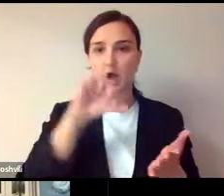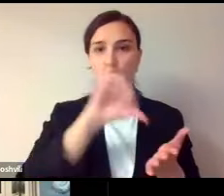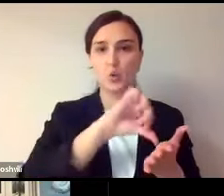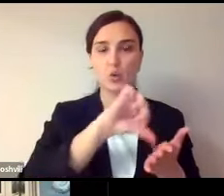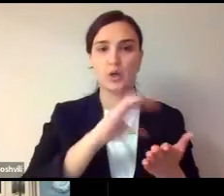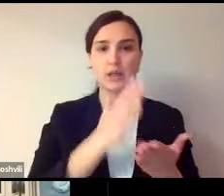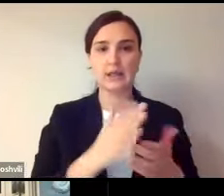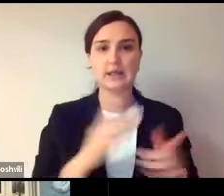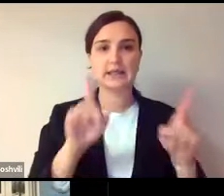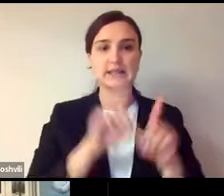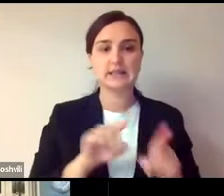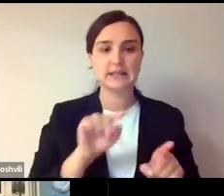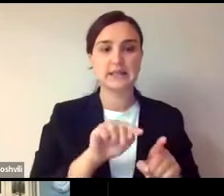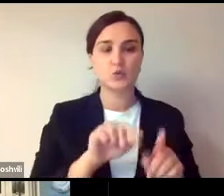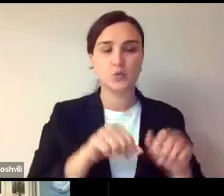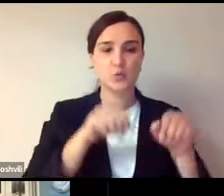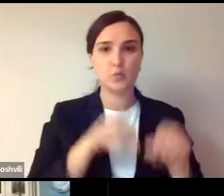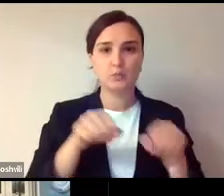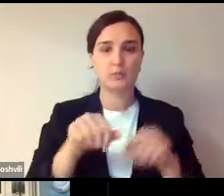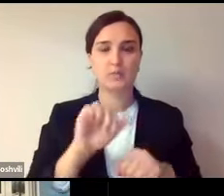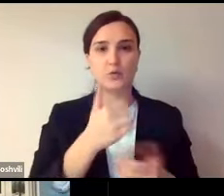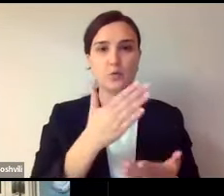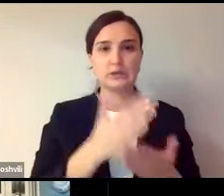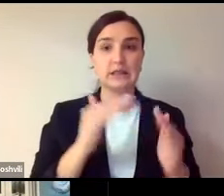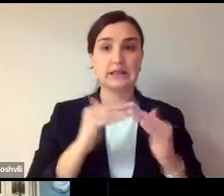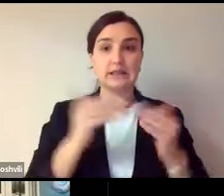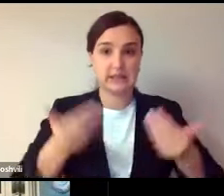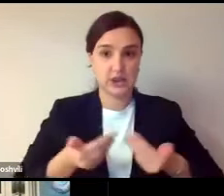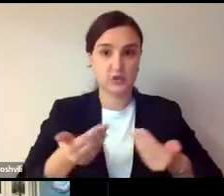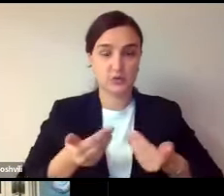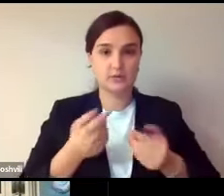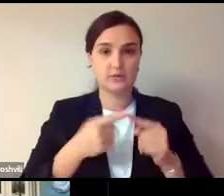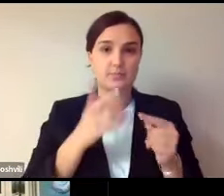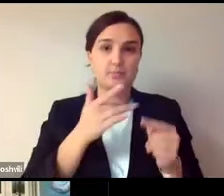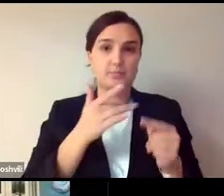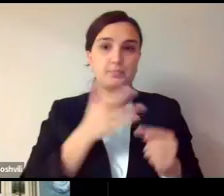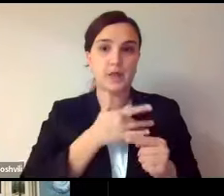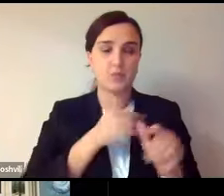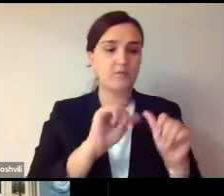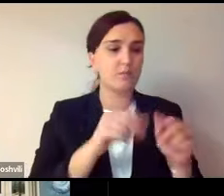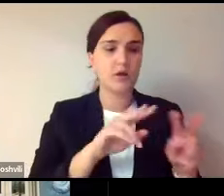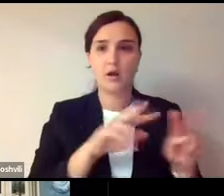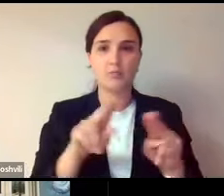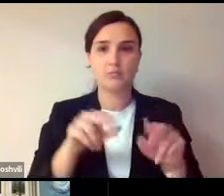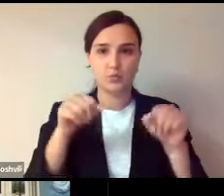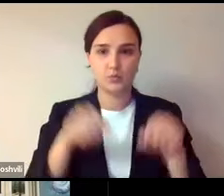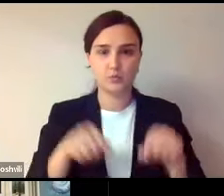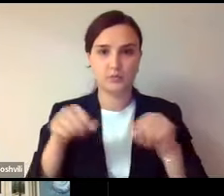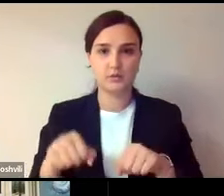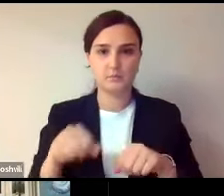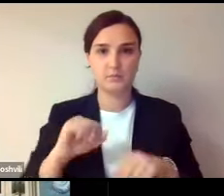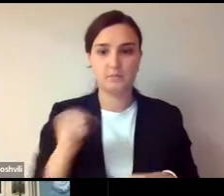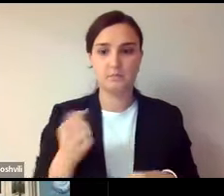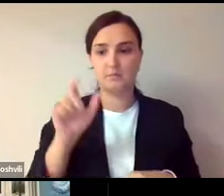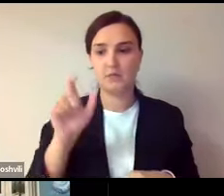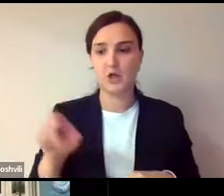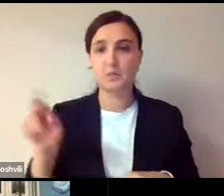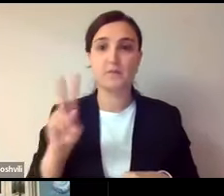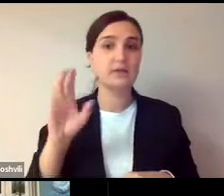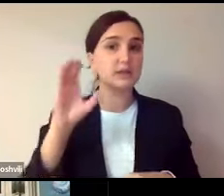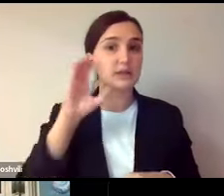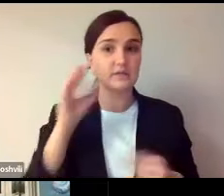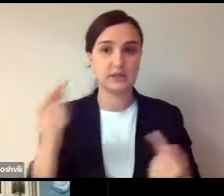ისეთ საბაზისო უფლებას, როგორიც არის საცხოვრის. ეს დაახლოებით ისეთი უფლებაა, მეგობრებო, აი ვინც გვისმენს და